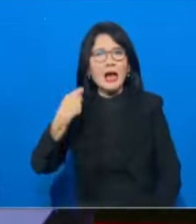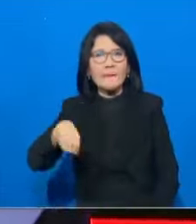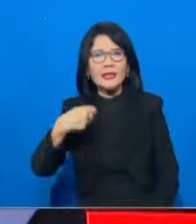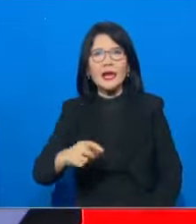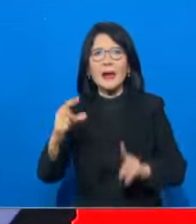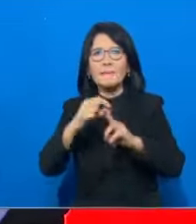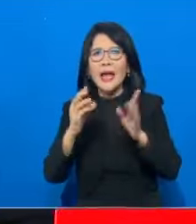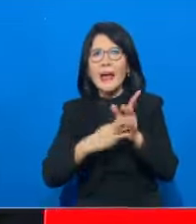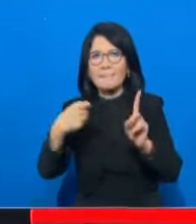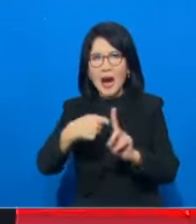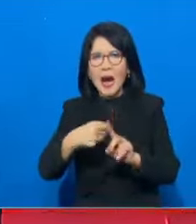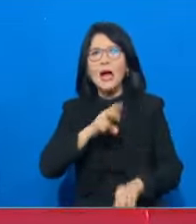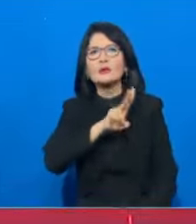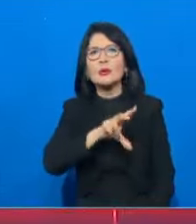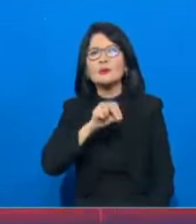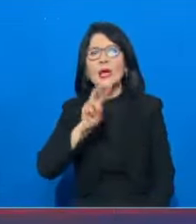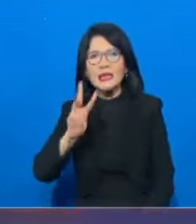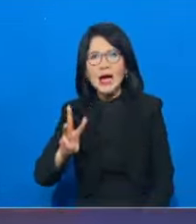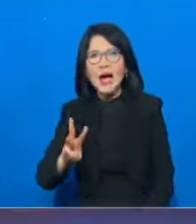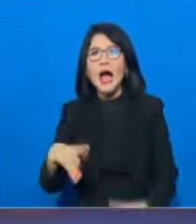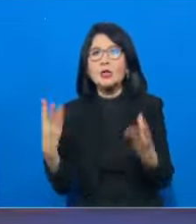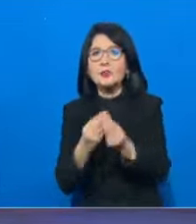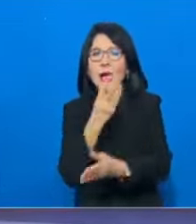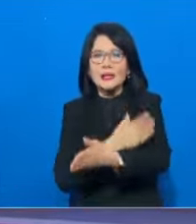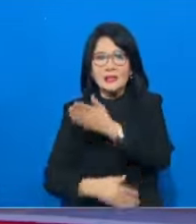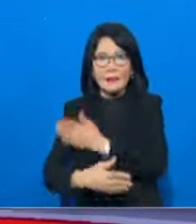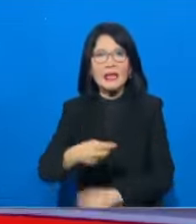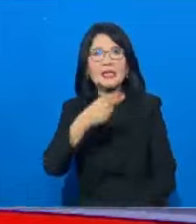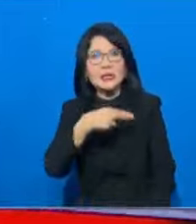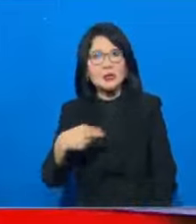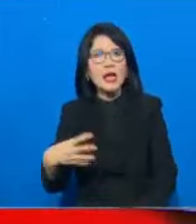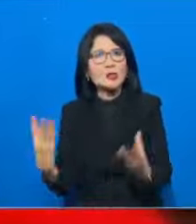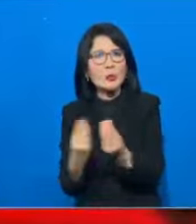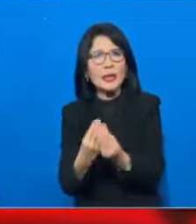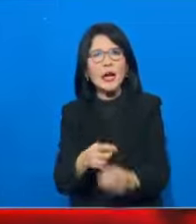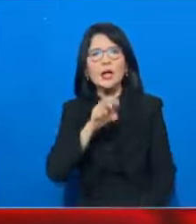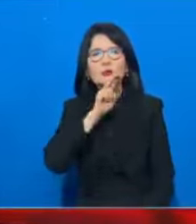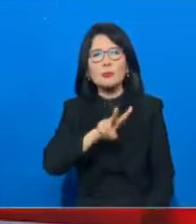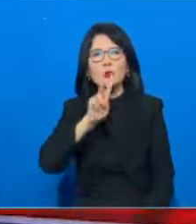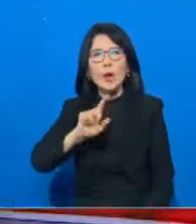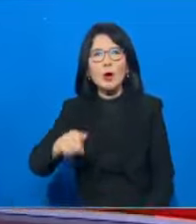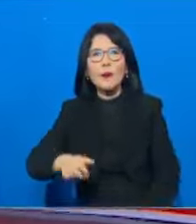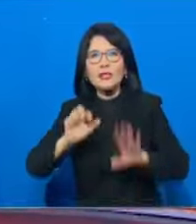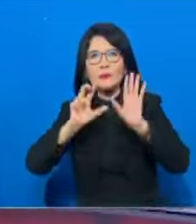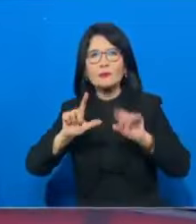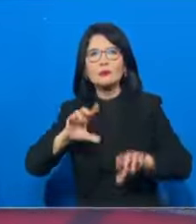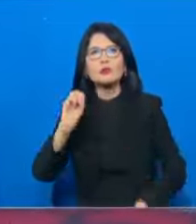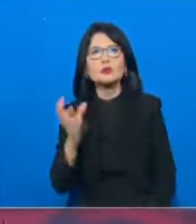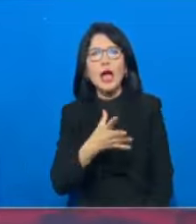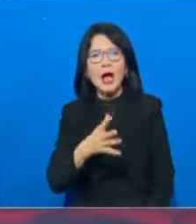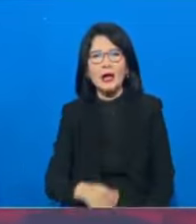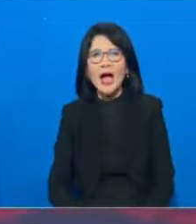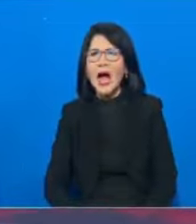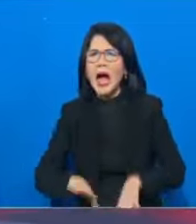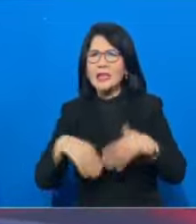manusia dan kebudayaan pada 2023 jumlah penyandang disabilitas di Indonesia mencapai 22,97 juta jiwa atau